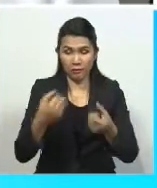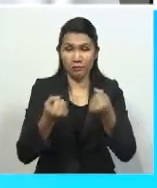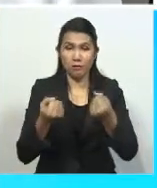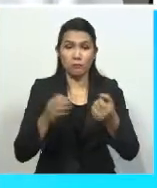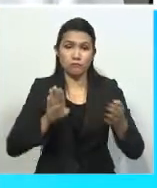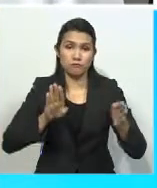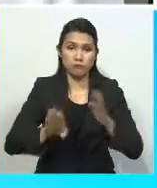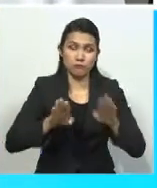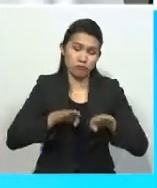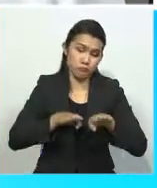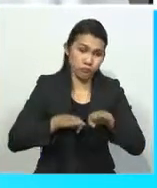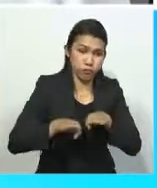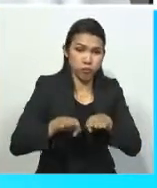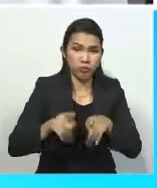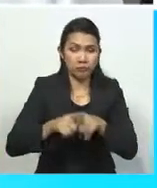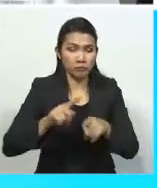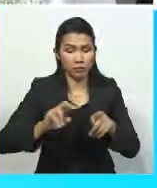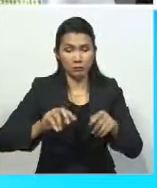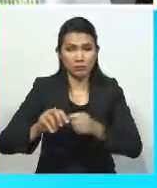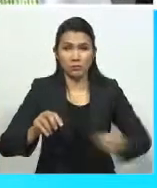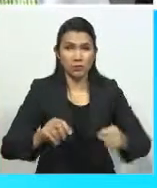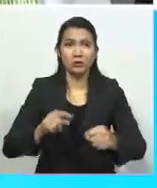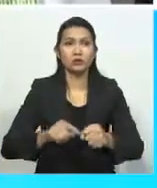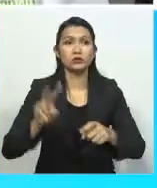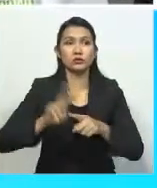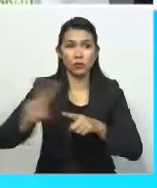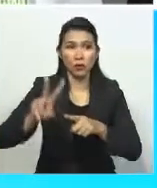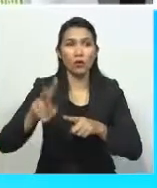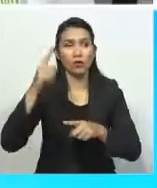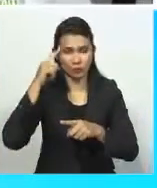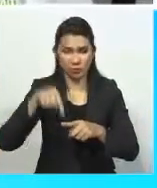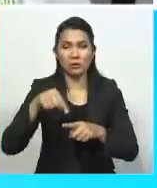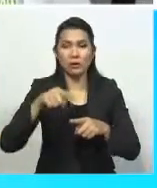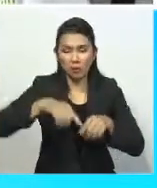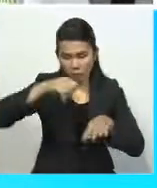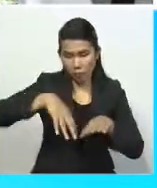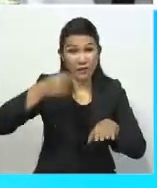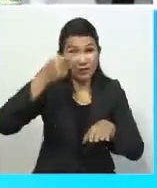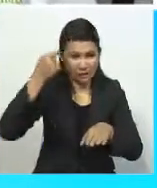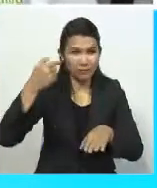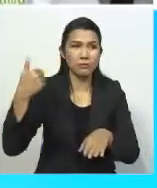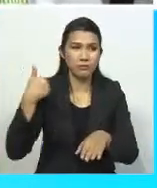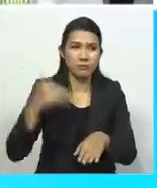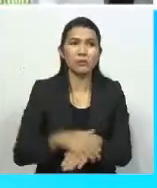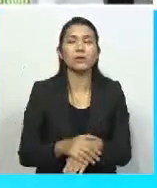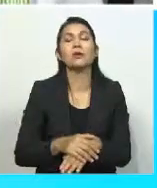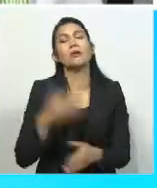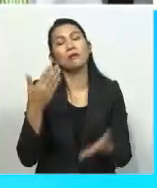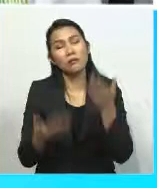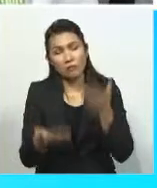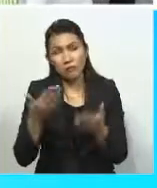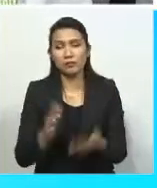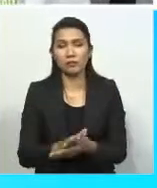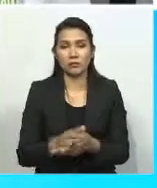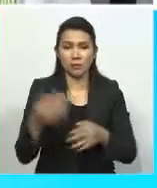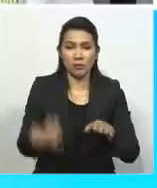การออกตัวนั้นเนี่ยอาจจะเข้าไปเกียร์สองเลยมันก็ทำให้มันเกิดควันดำขึ้นมานะครับหรือว่ากรณีที่พุท